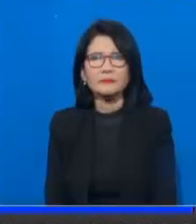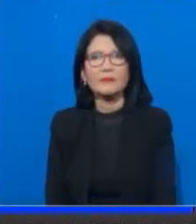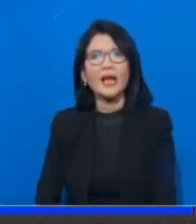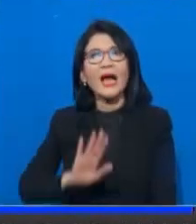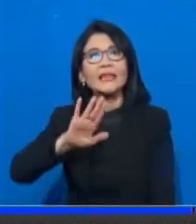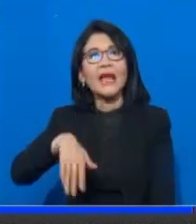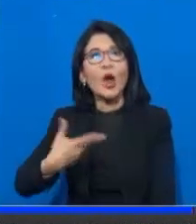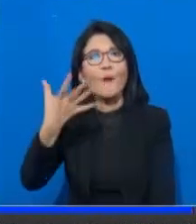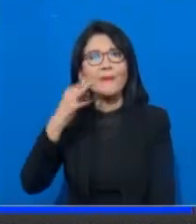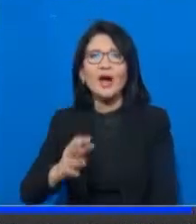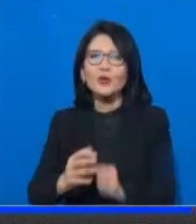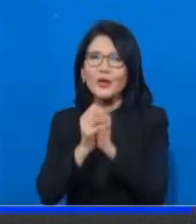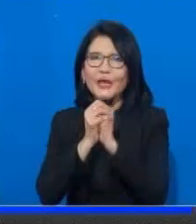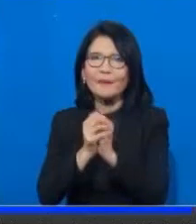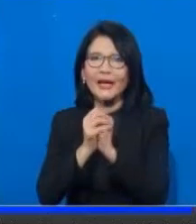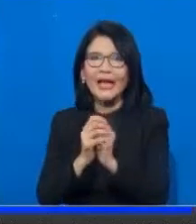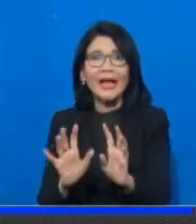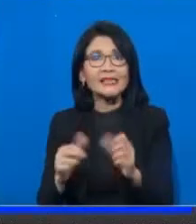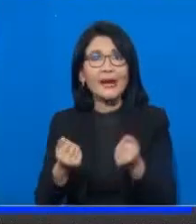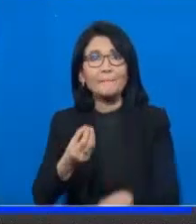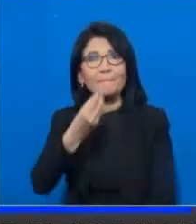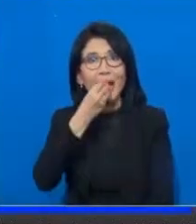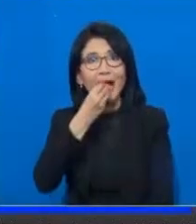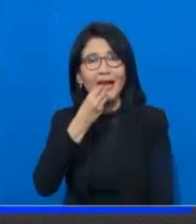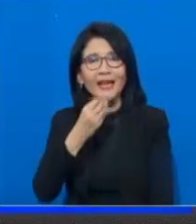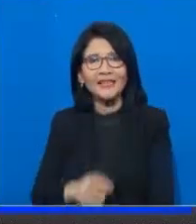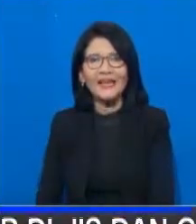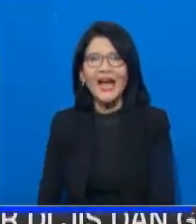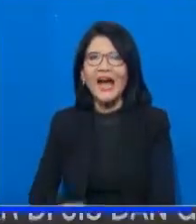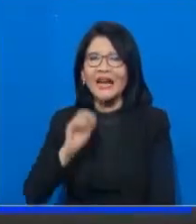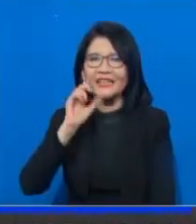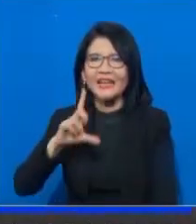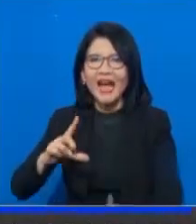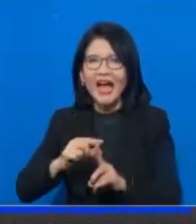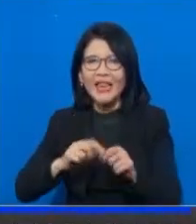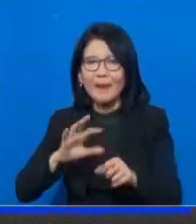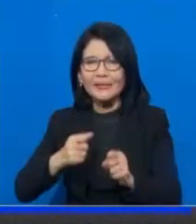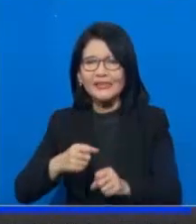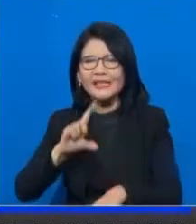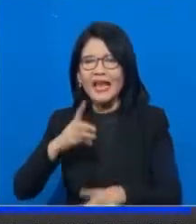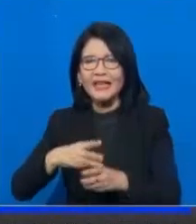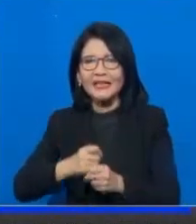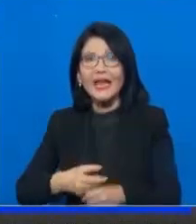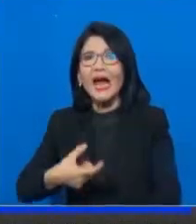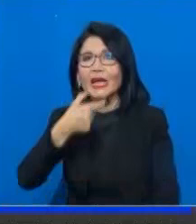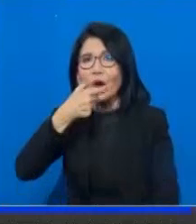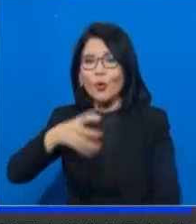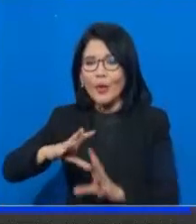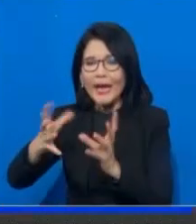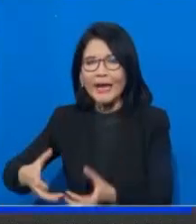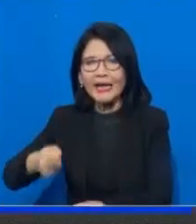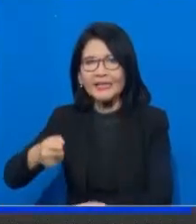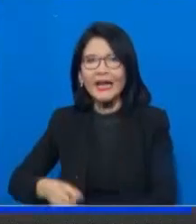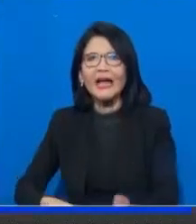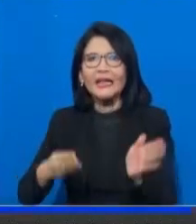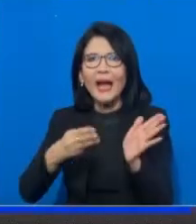Tahun baru Imlek sudah di depan mata. Sudah siap dengan makanan wajib ala Imlek? Ada lapis legit, kue keranjang, hingga misua. Nah, di sisi kota kali